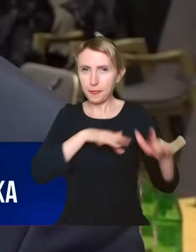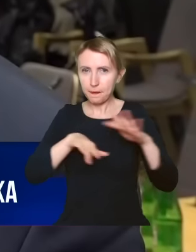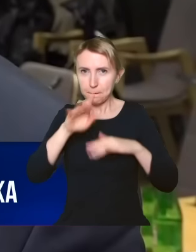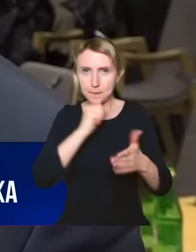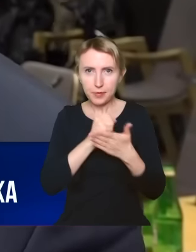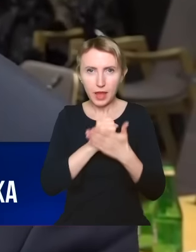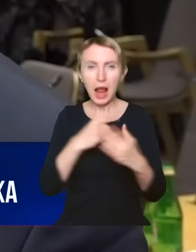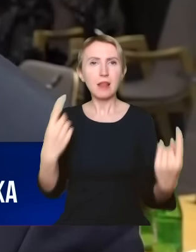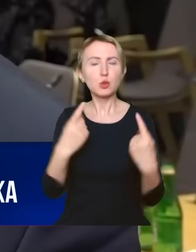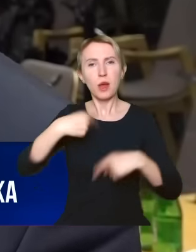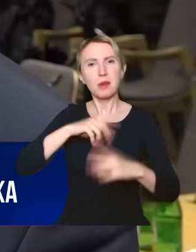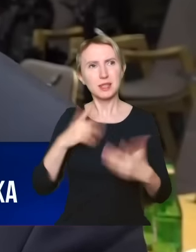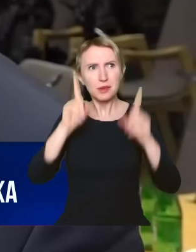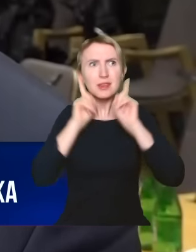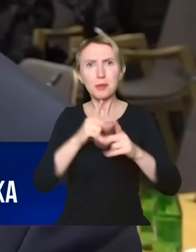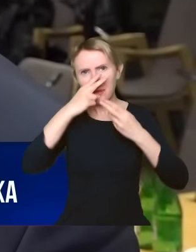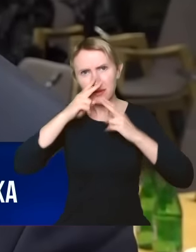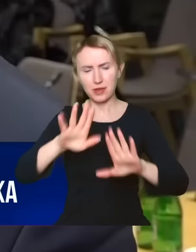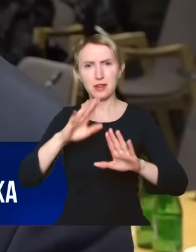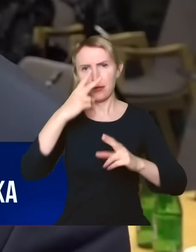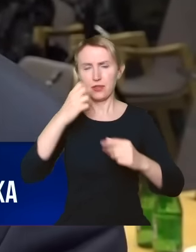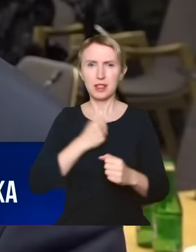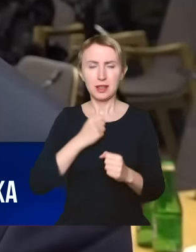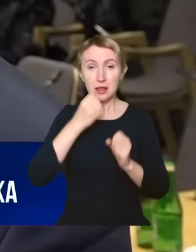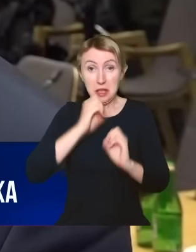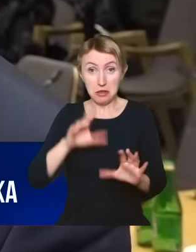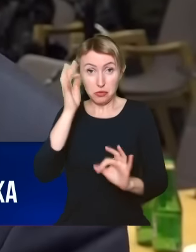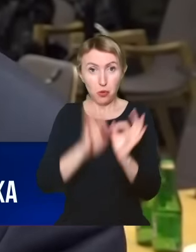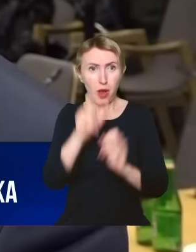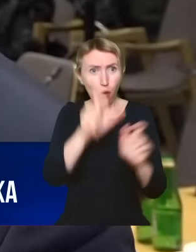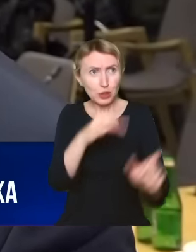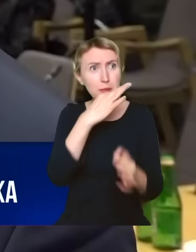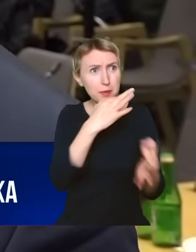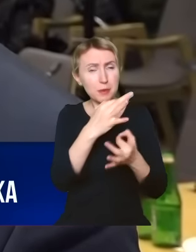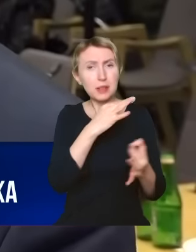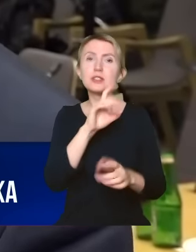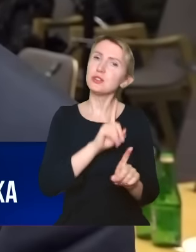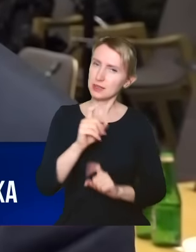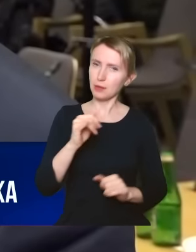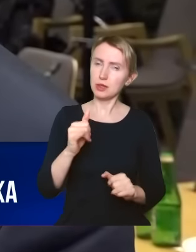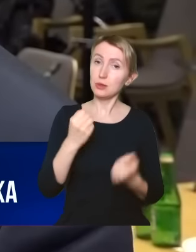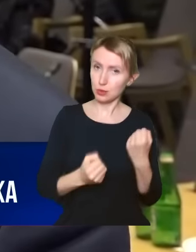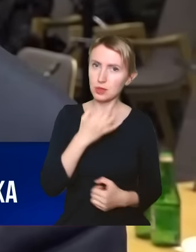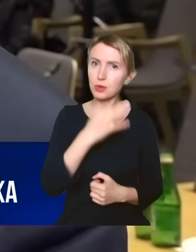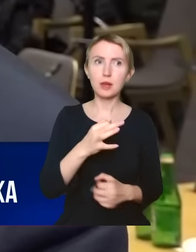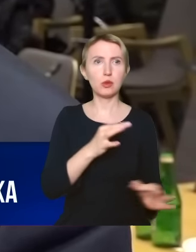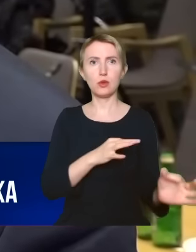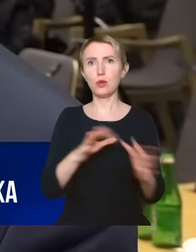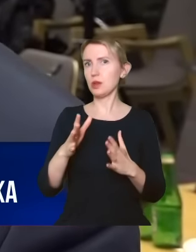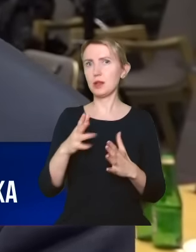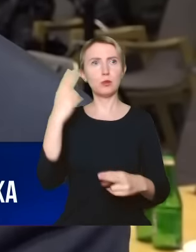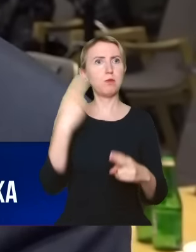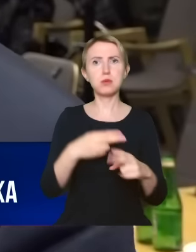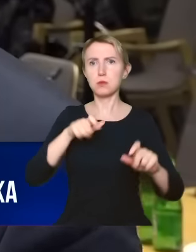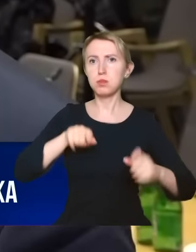sytuacji, kiedy chcemy rzeczywiście to wyjaśnić, przesłuchać dokładnie te osoby, zadawać im pytania, czasami trudne, natychmiast się tego boją, przerywają,